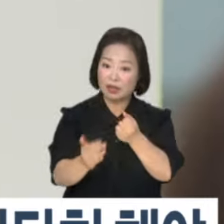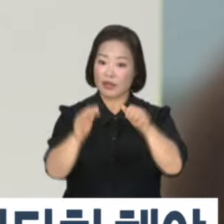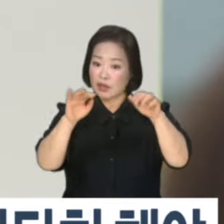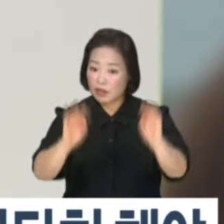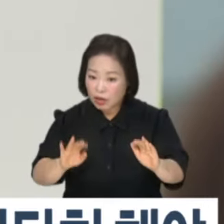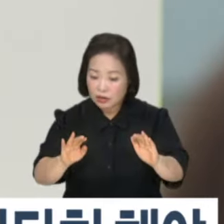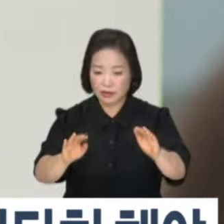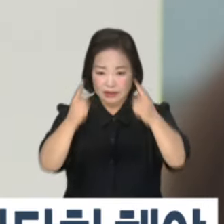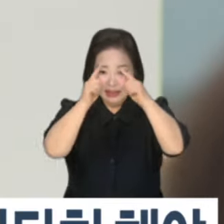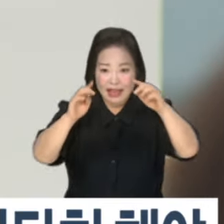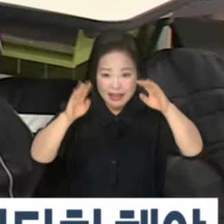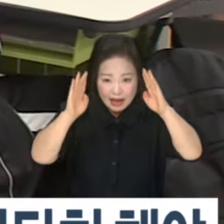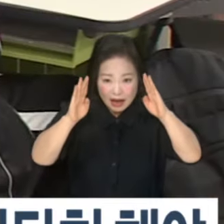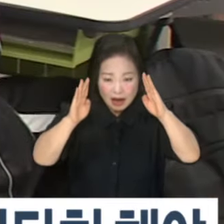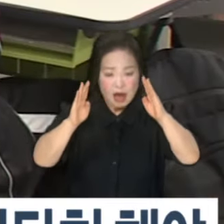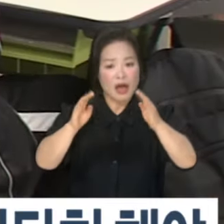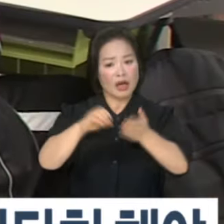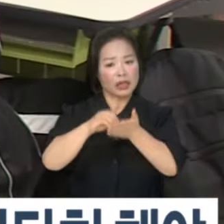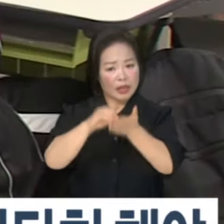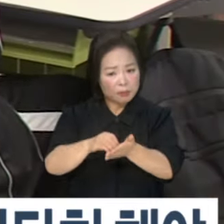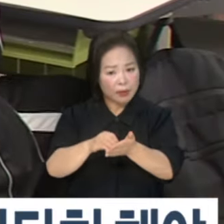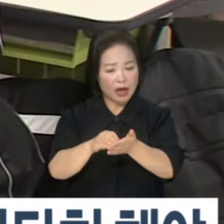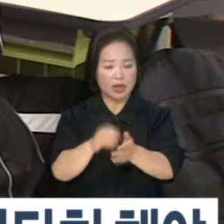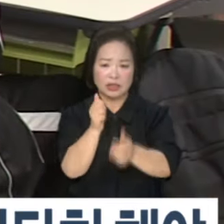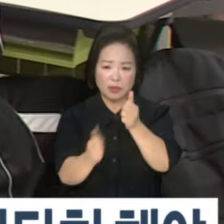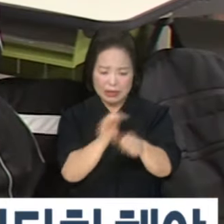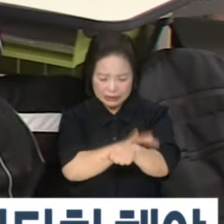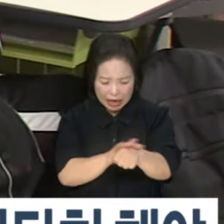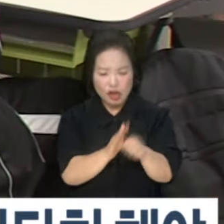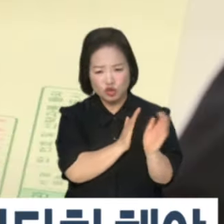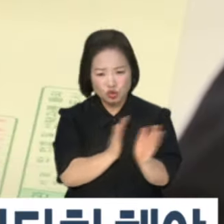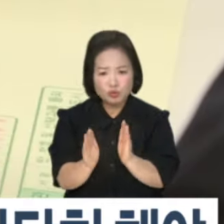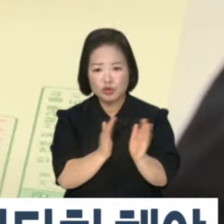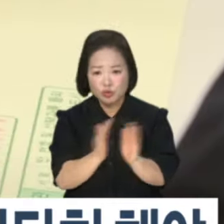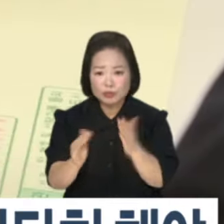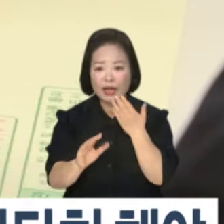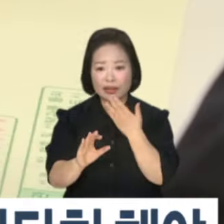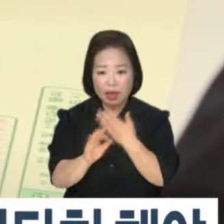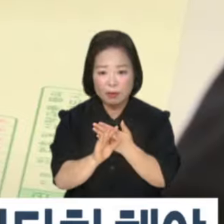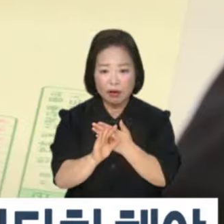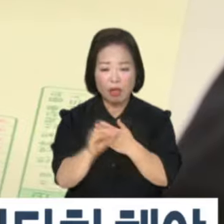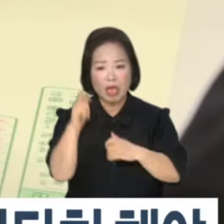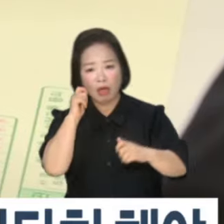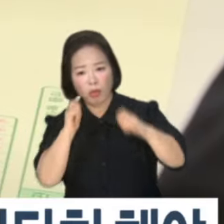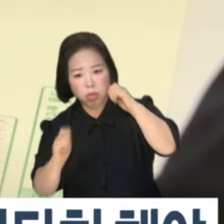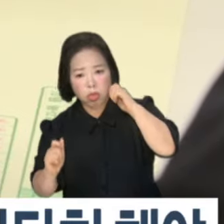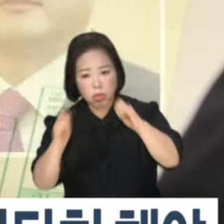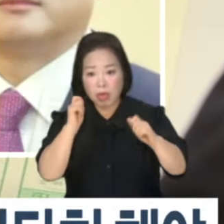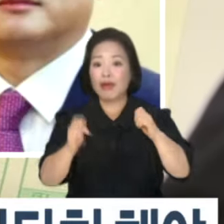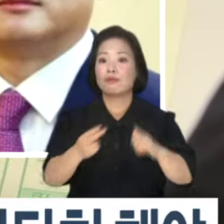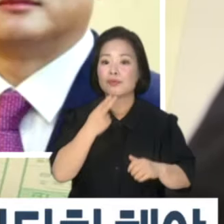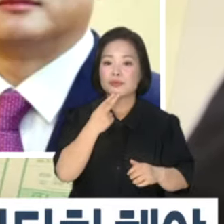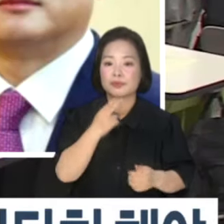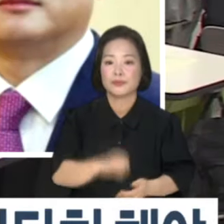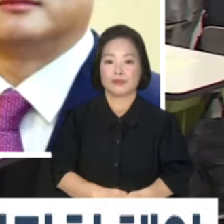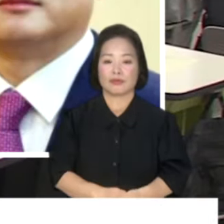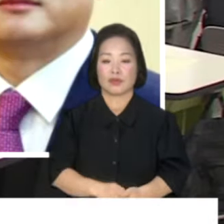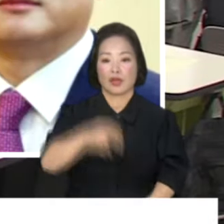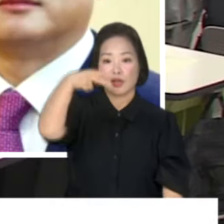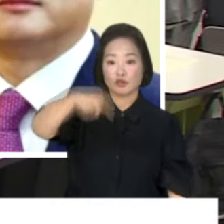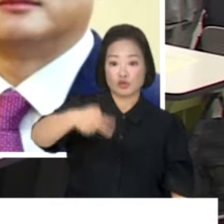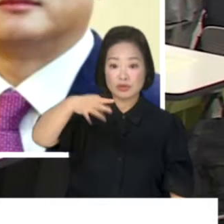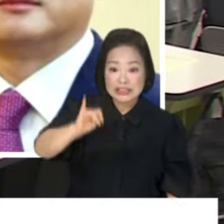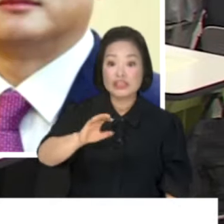하지만 수능 준비를 잘해 놓는다면 혼란스러운 상황에서도 비교적 덜 흔들릴 수 있습니다 수시에서